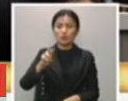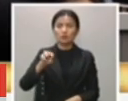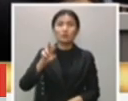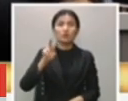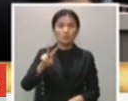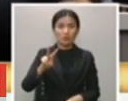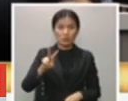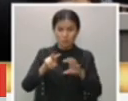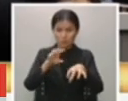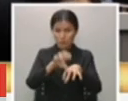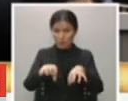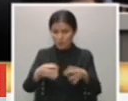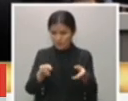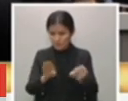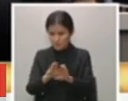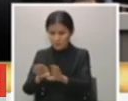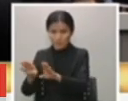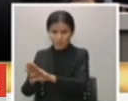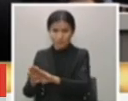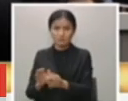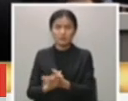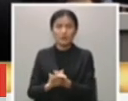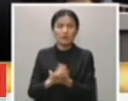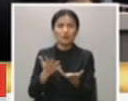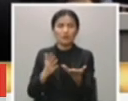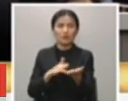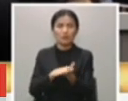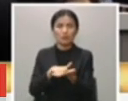2,562 โรงงานขอประทานโทษครับ